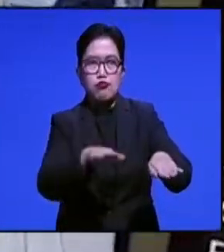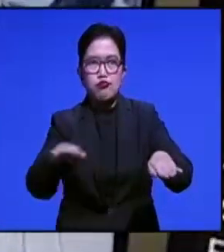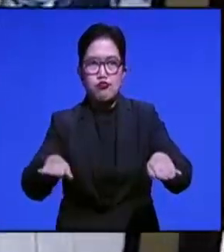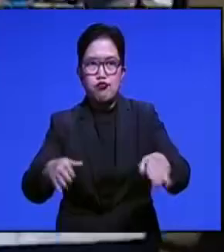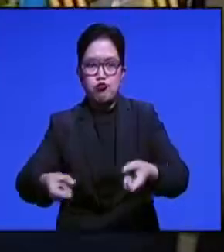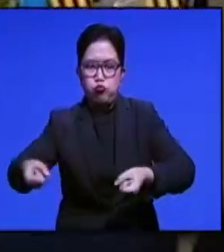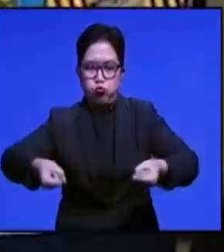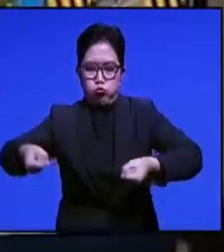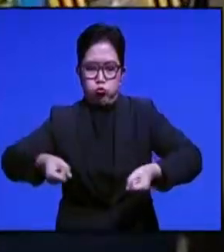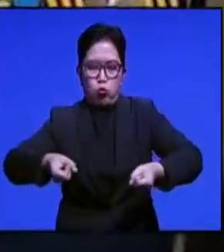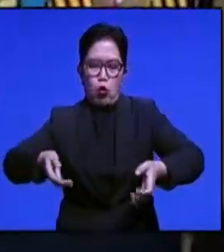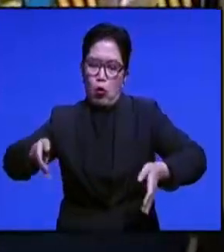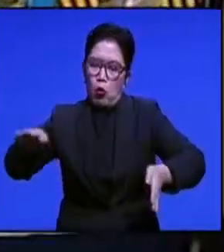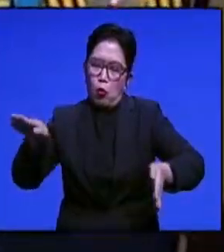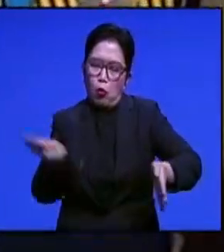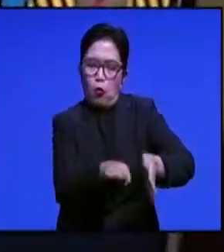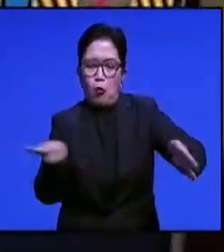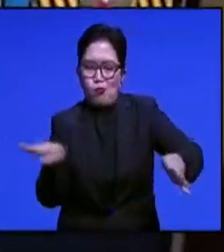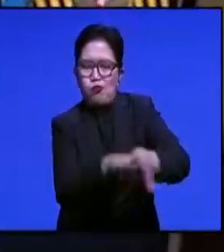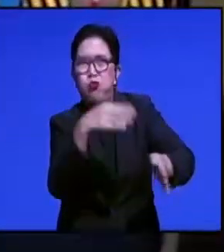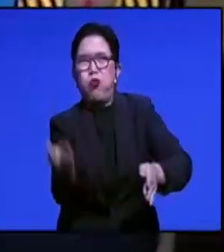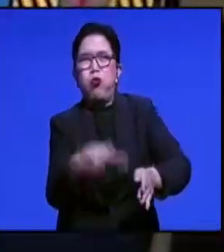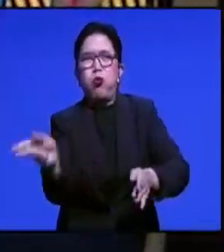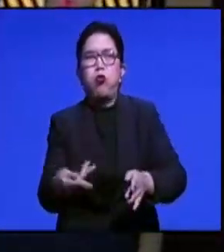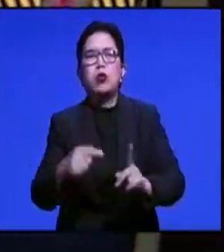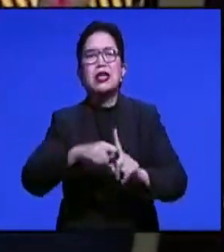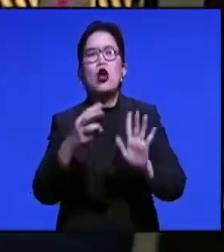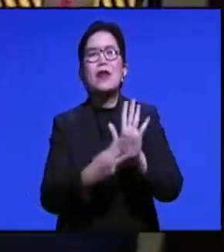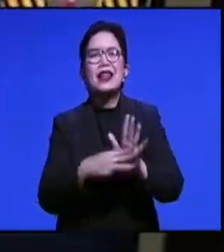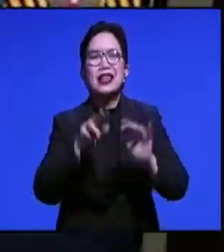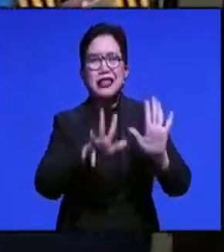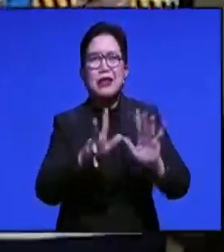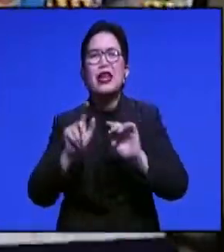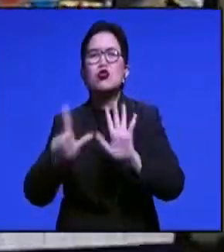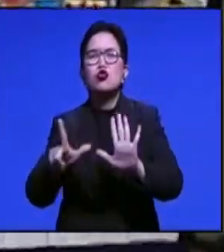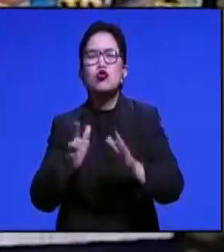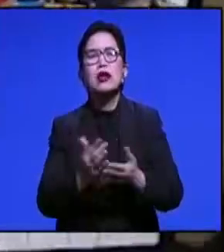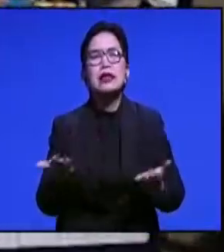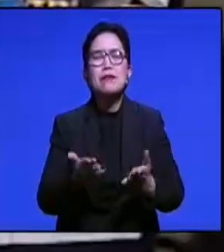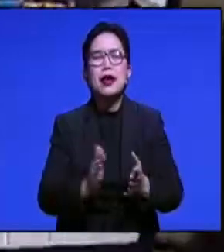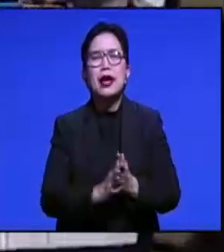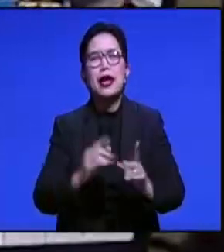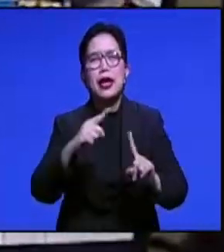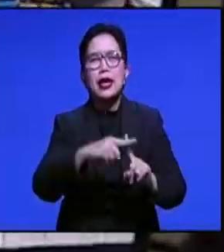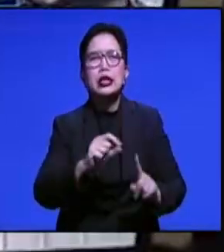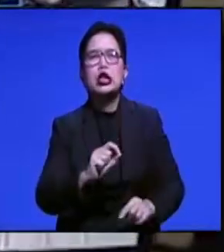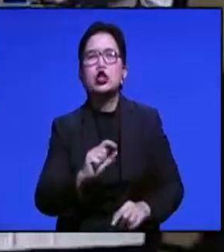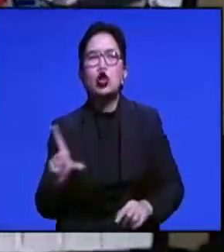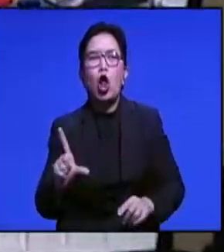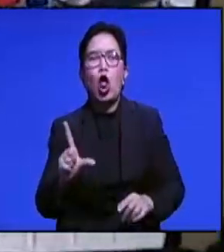Sebuah truk kontainer terbalik saat memasuki rest area kilometer 97 di Tol Cipularang, Purwakarta, Jawa Barat, Jumat